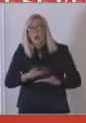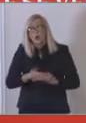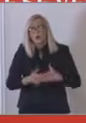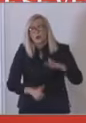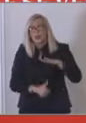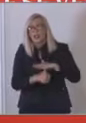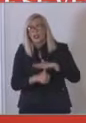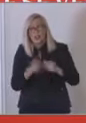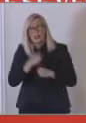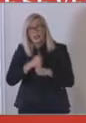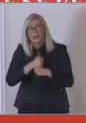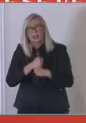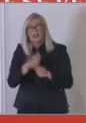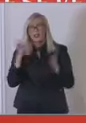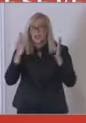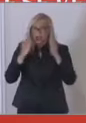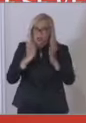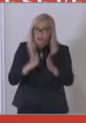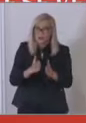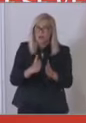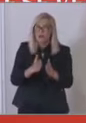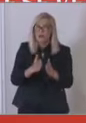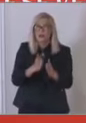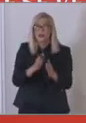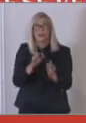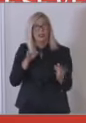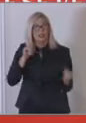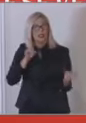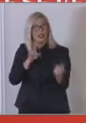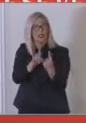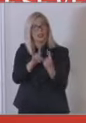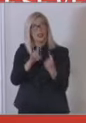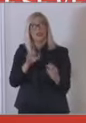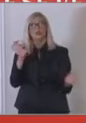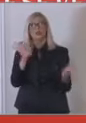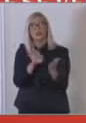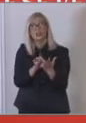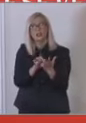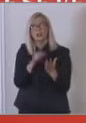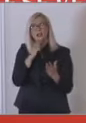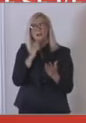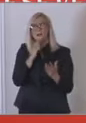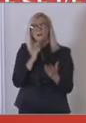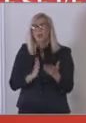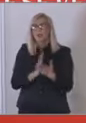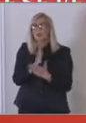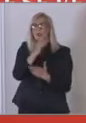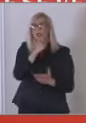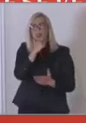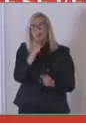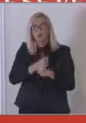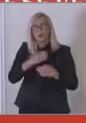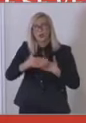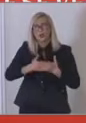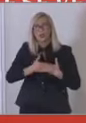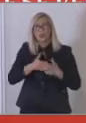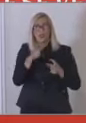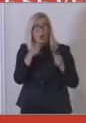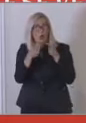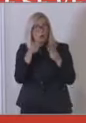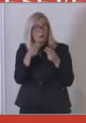gjitha parimeve të funksionimit, janë të drejtuara njëra ndaj tjetrës. Me qëllim që të avancojmë më tej bashkëpunimin ekonomik